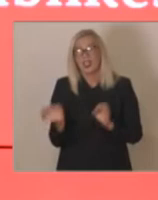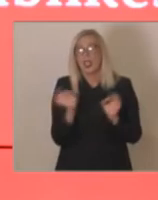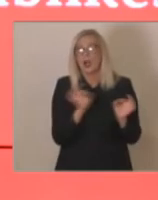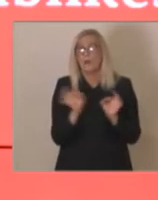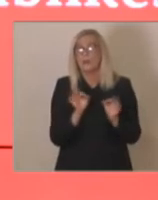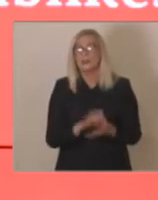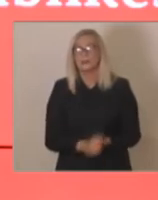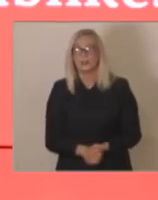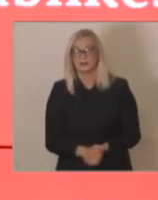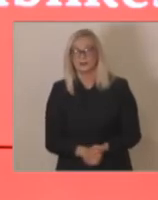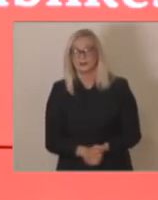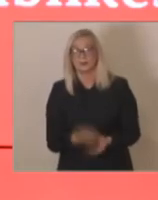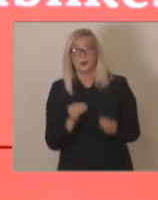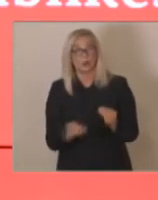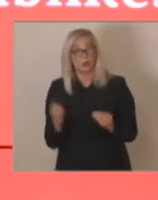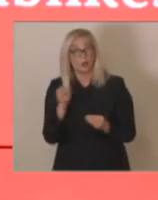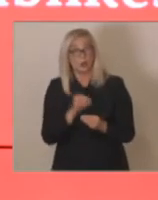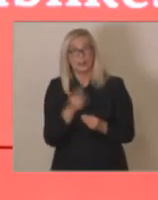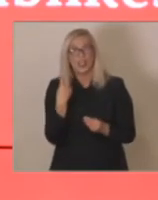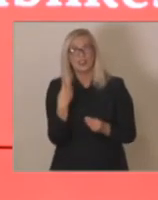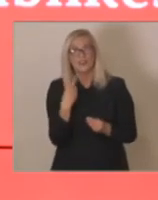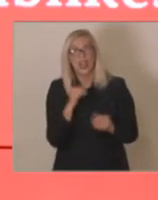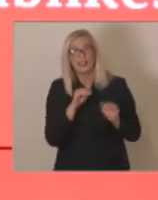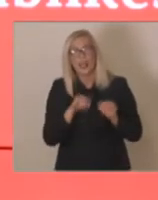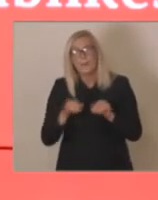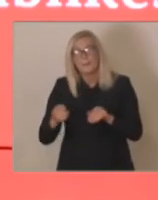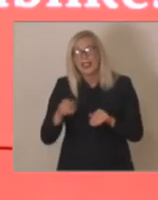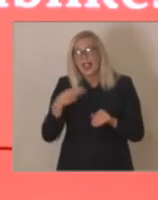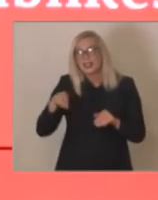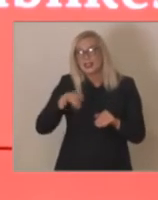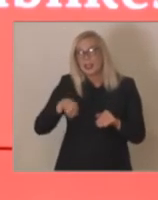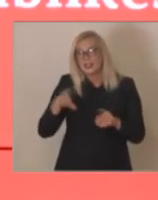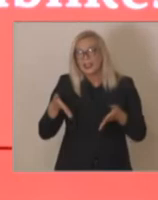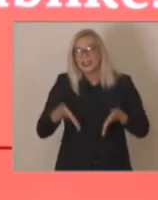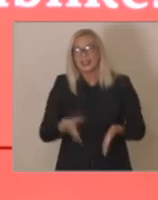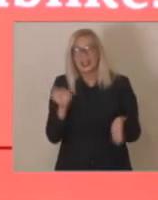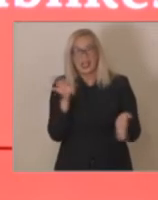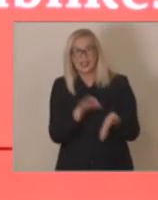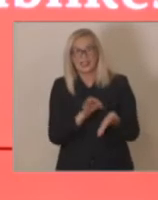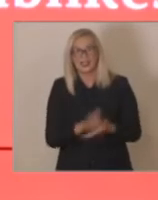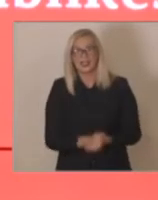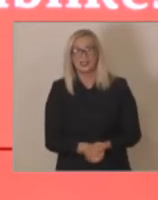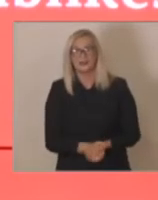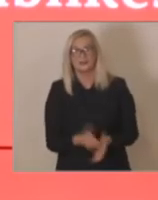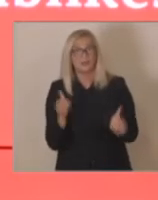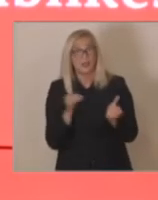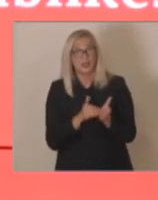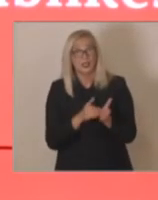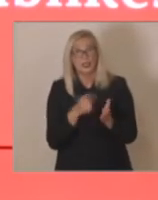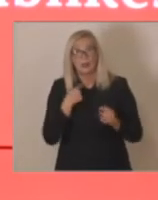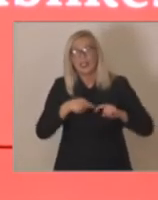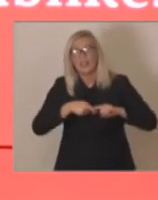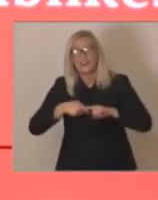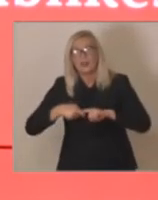обезбедат дополнителни 20 милиарди евра за регионот за тие цели. Значи, треба да ги